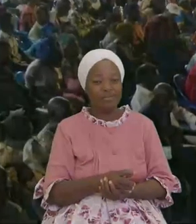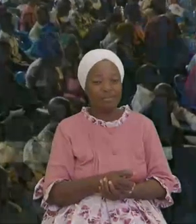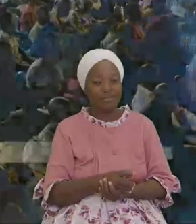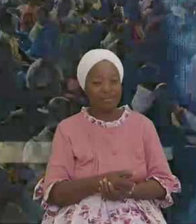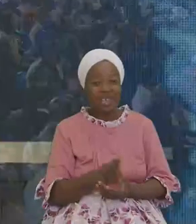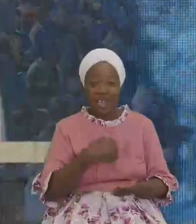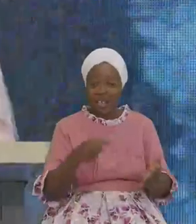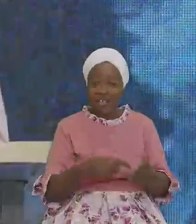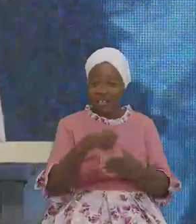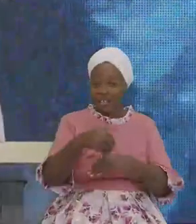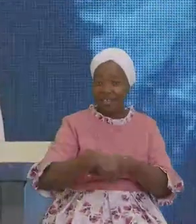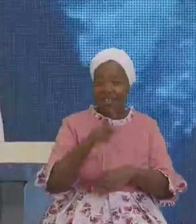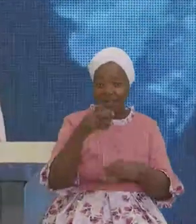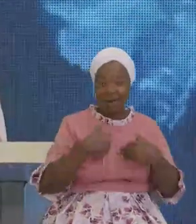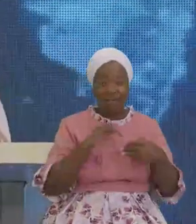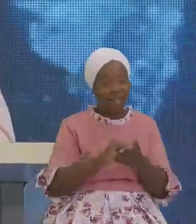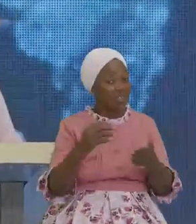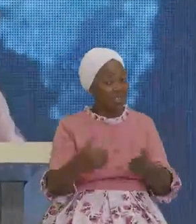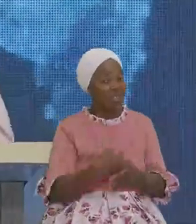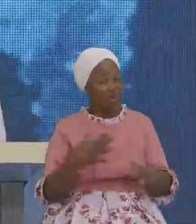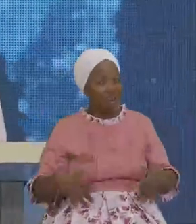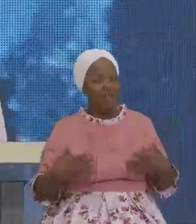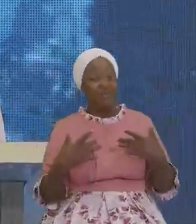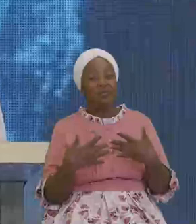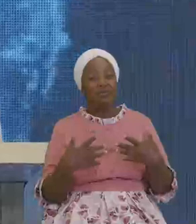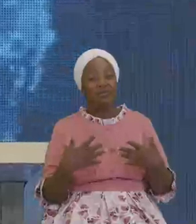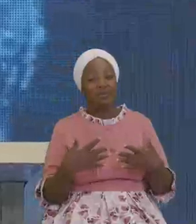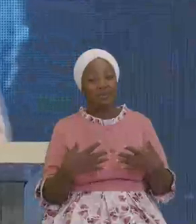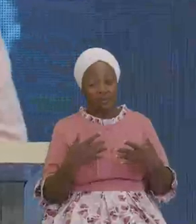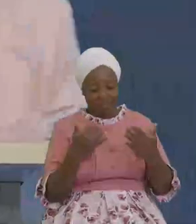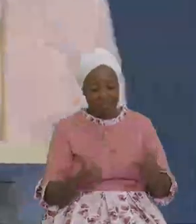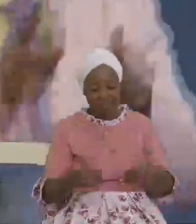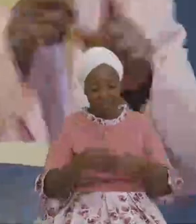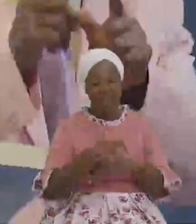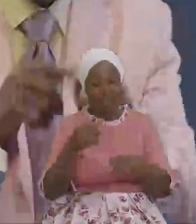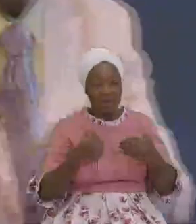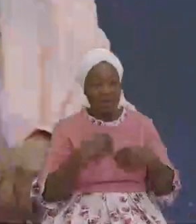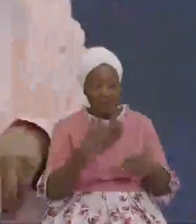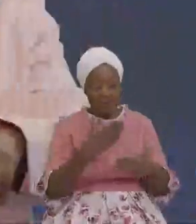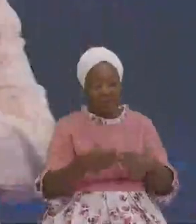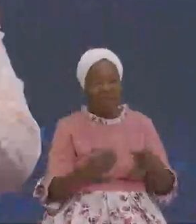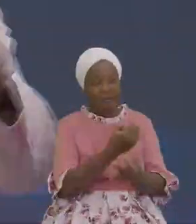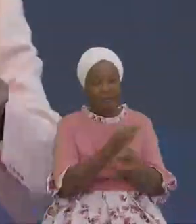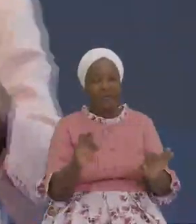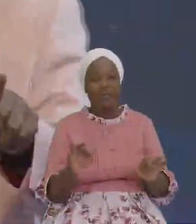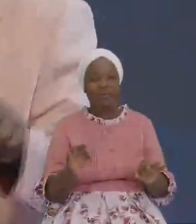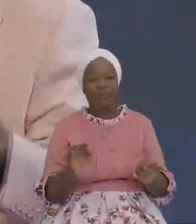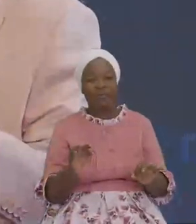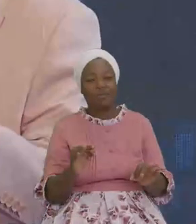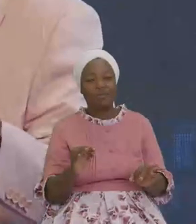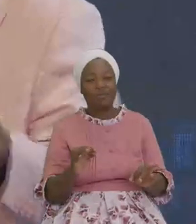Et ce soir, tu auras une nouvelle vie. Ce soir, tu auras la libération